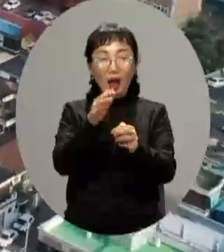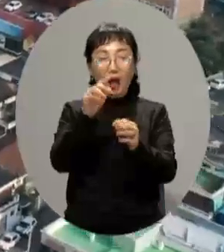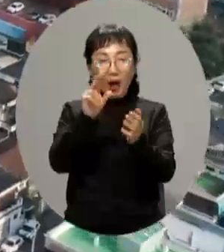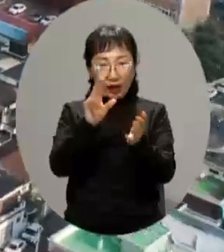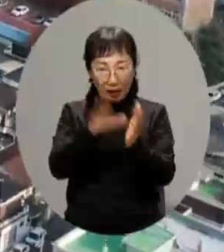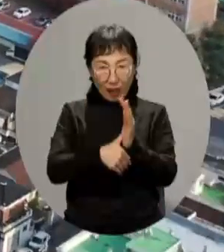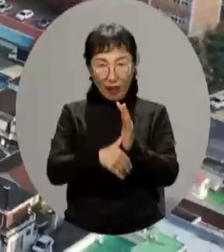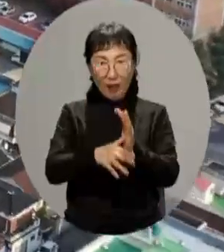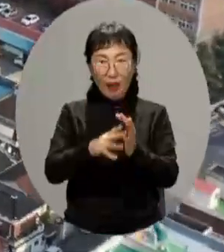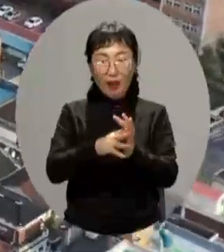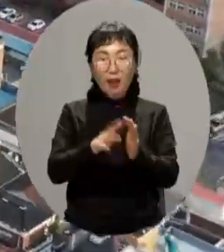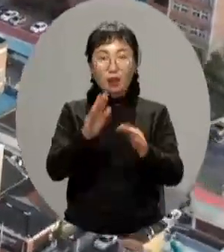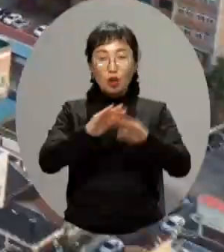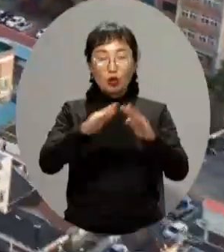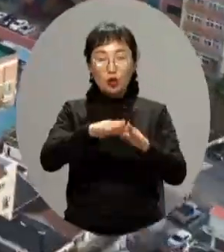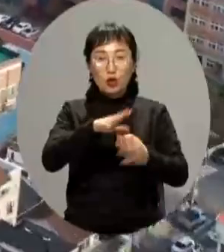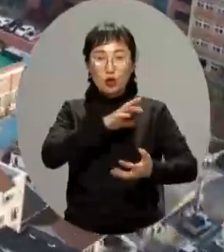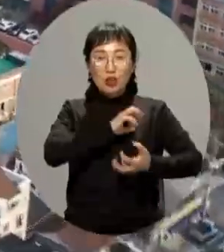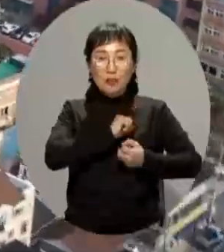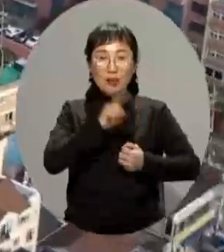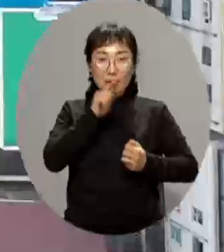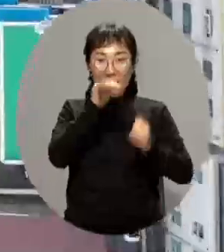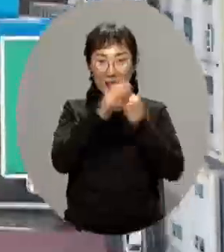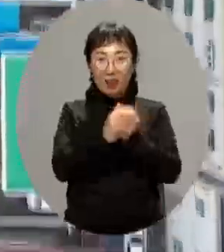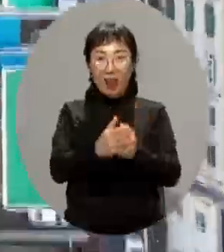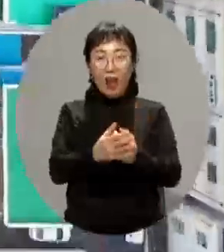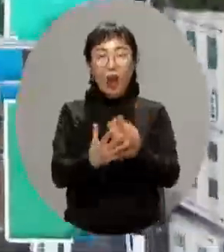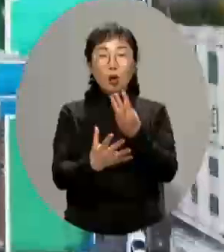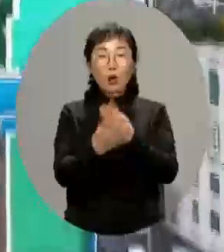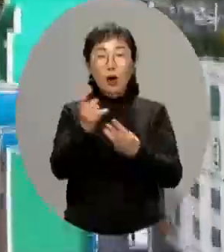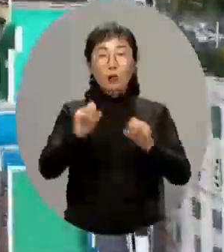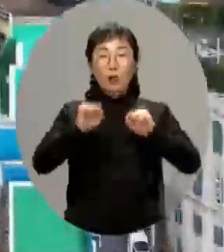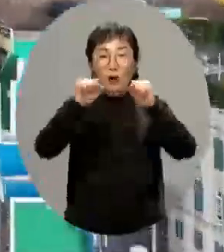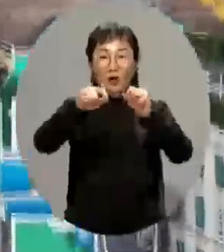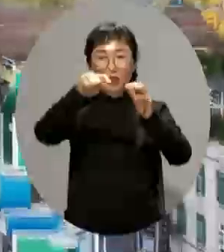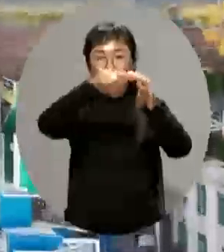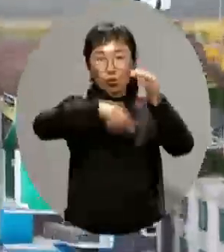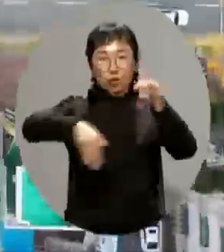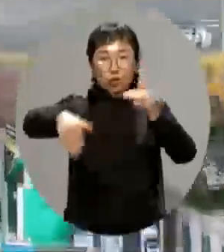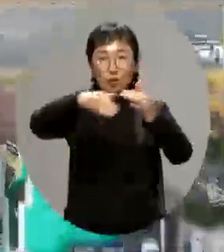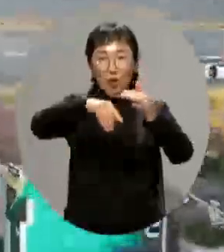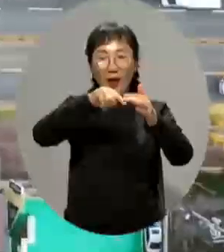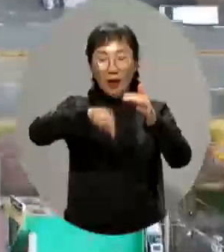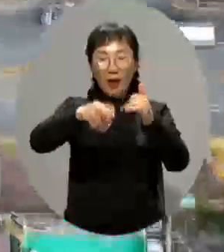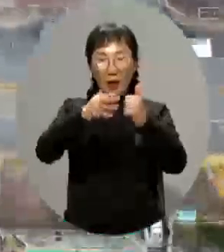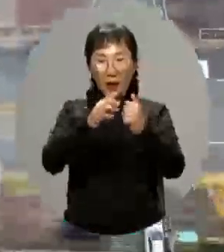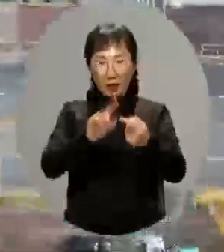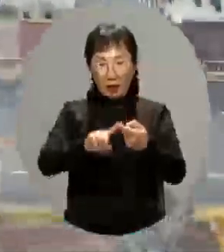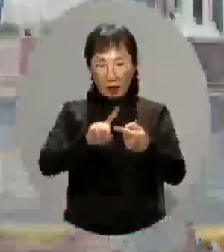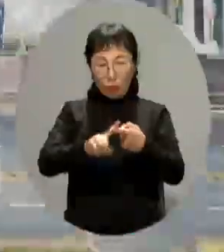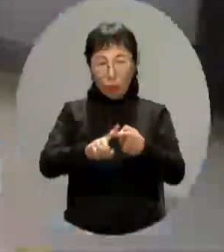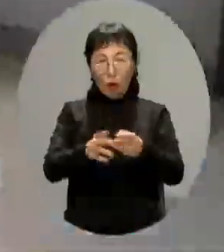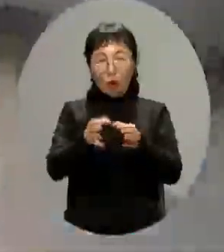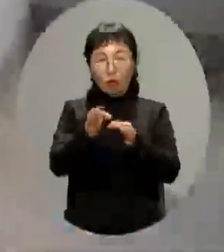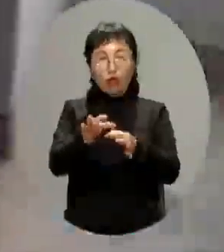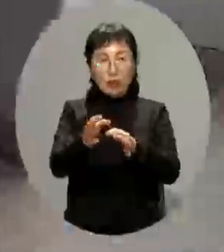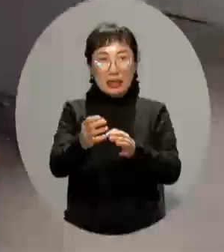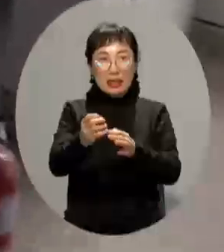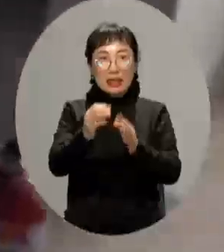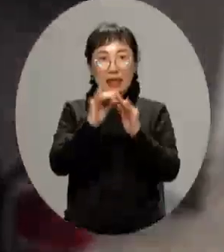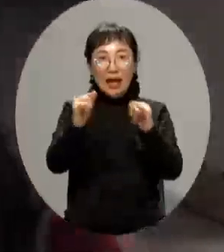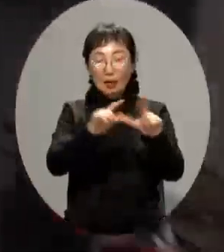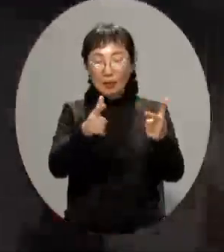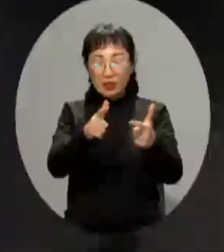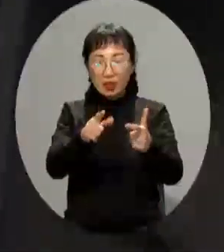전주의 심장이라던 종합경기장 개발과 함께 일찍이 예견된 주변 주거지 재개발이 투기 세력에 배만